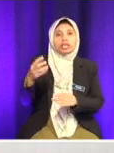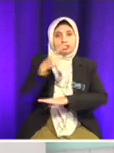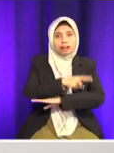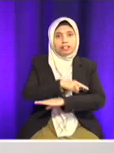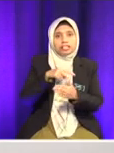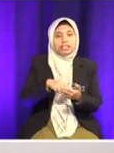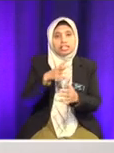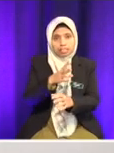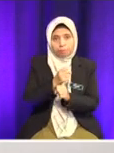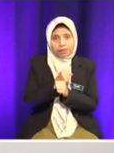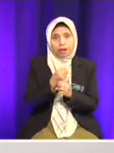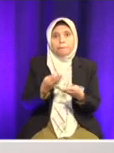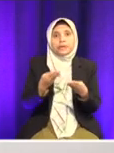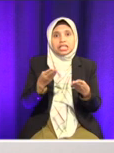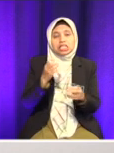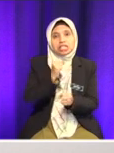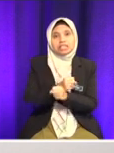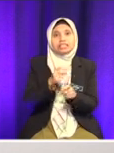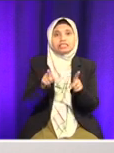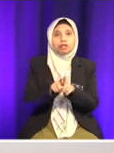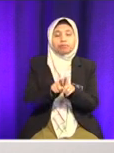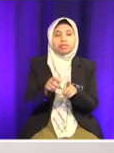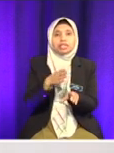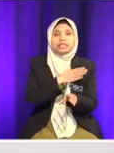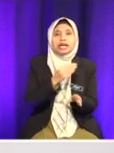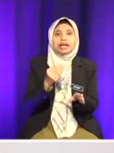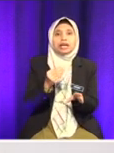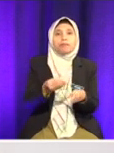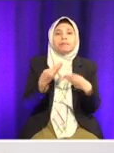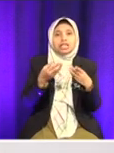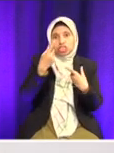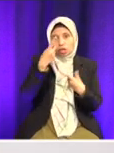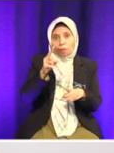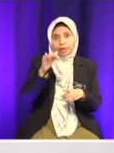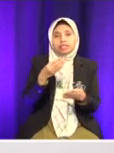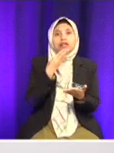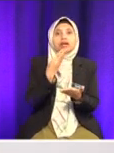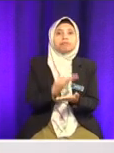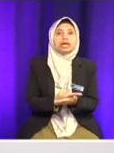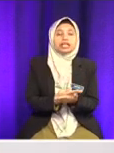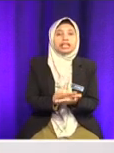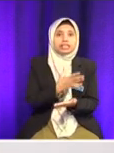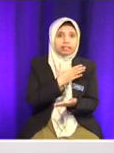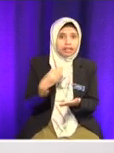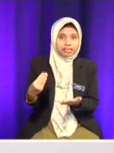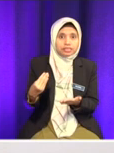dapat memberikan kerjasama dan juga dapat eee memberikan jawaban-jawaban yang baik serta